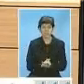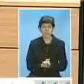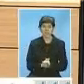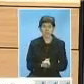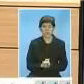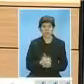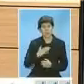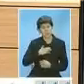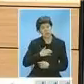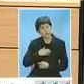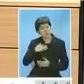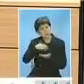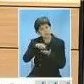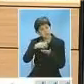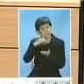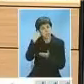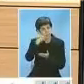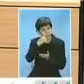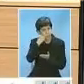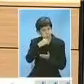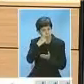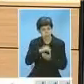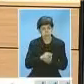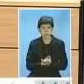ผมพูดหลายครั้งครับท่านครับว่า